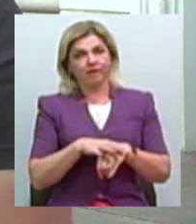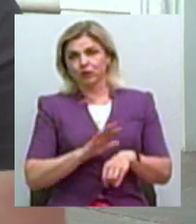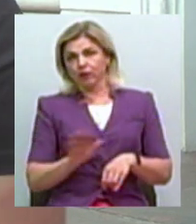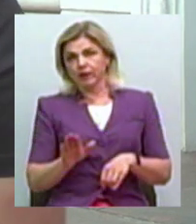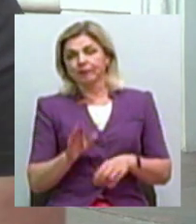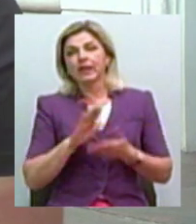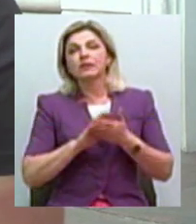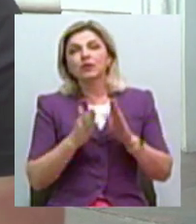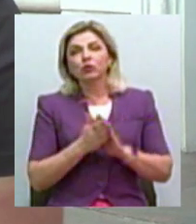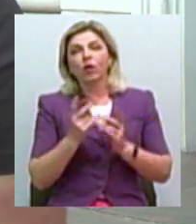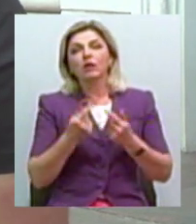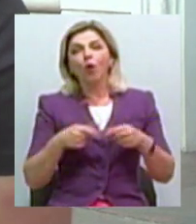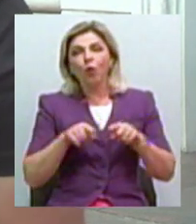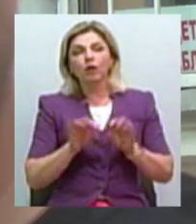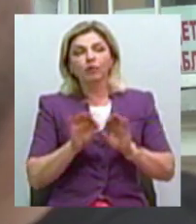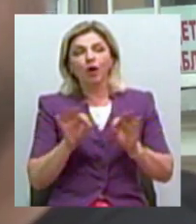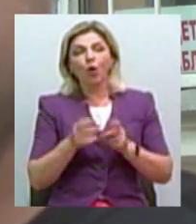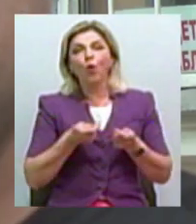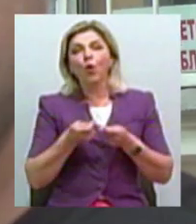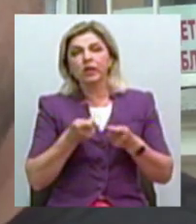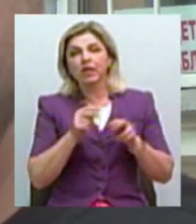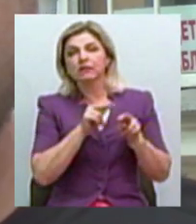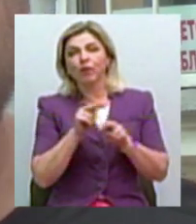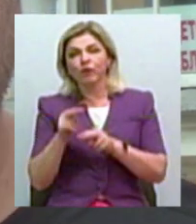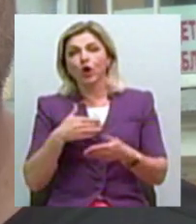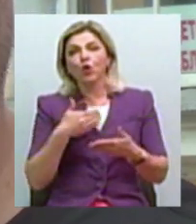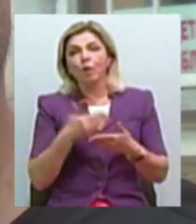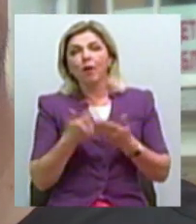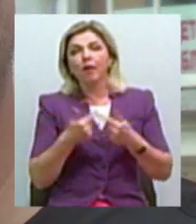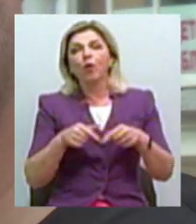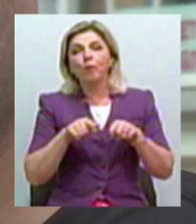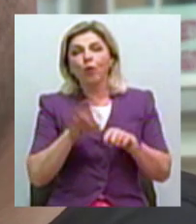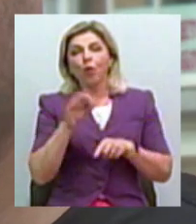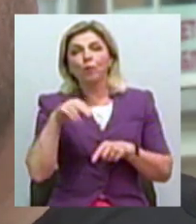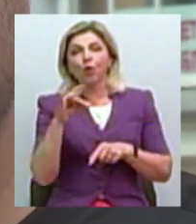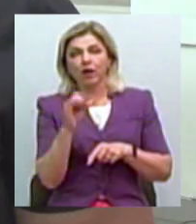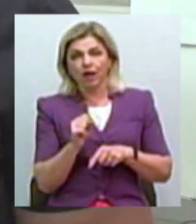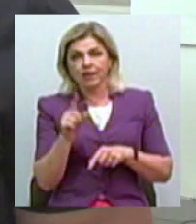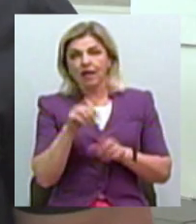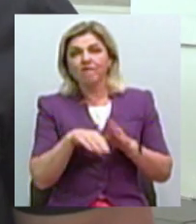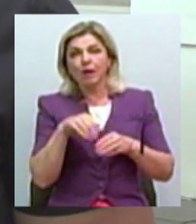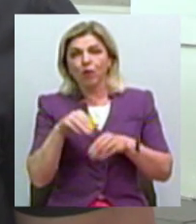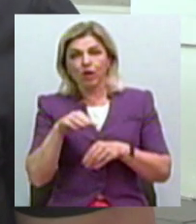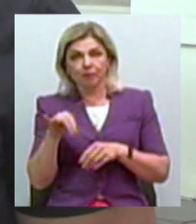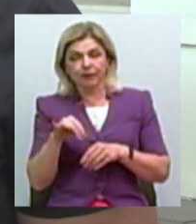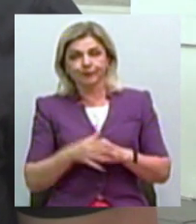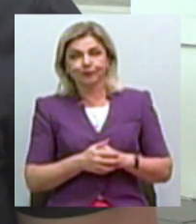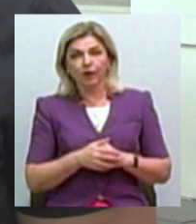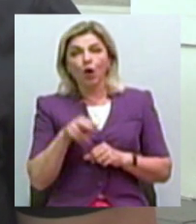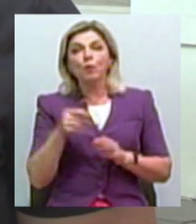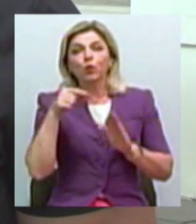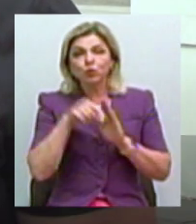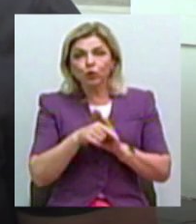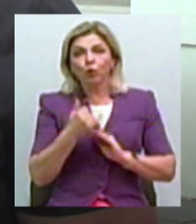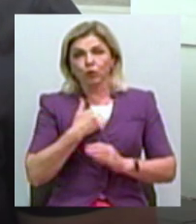на окрузі прокоментував координатор спостереження громадянської мережі «Опора» за виборами Дмитро Баштовий. По суті, у нас є